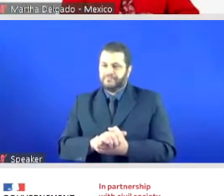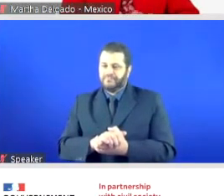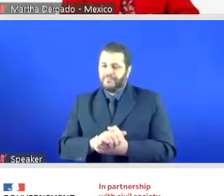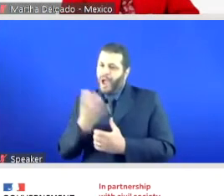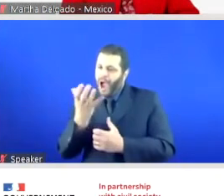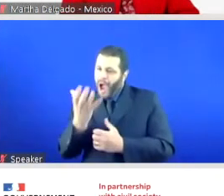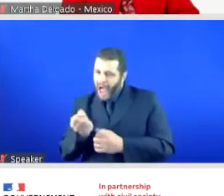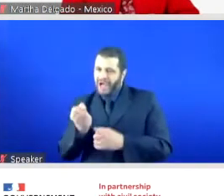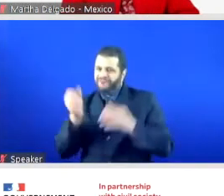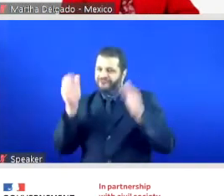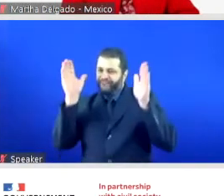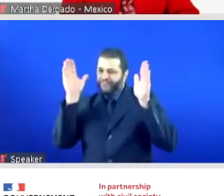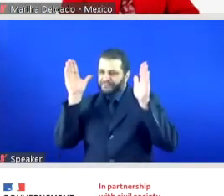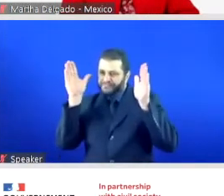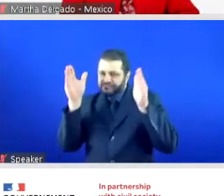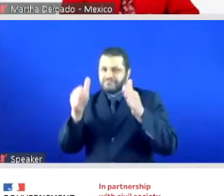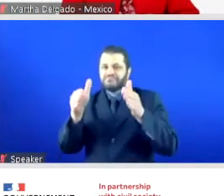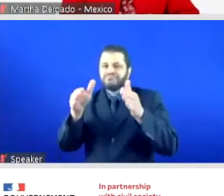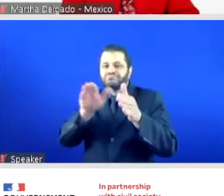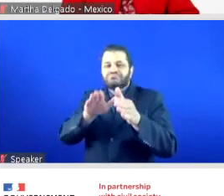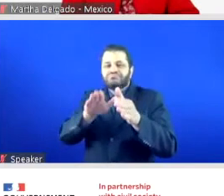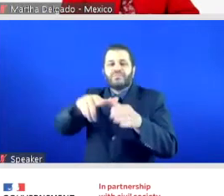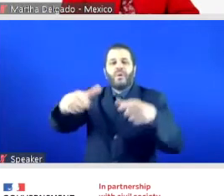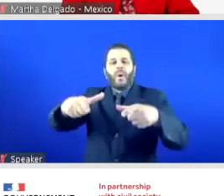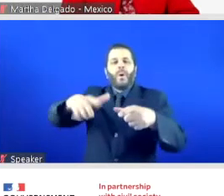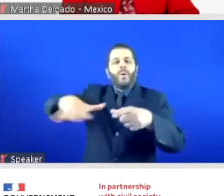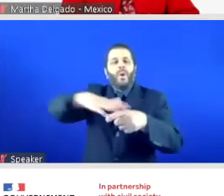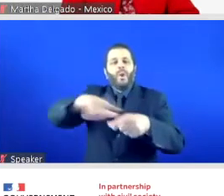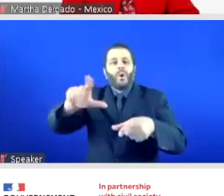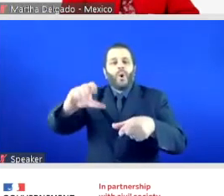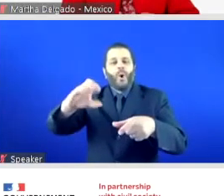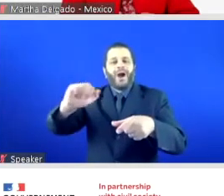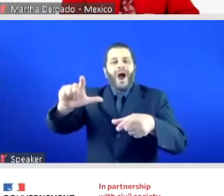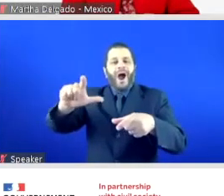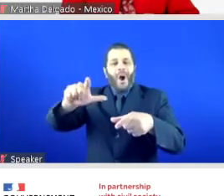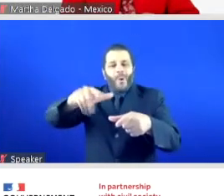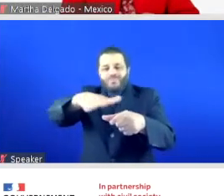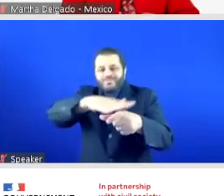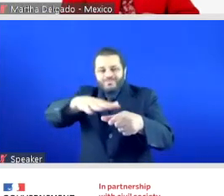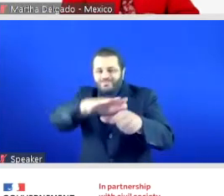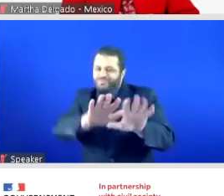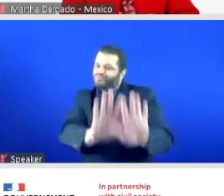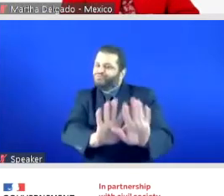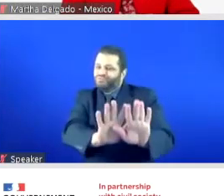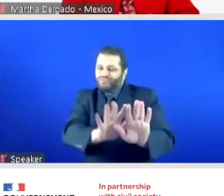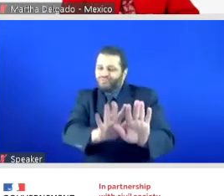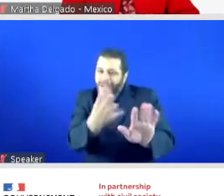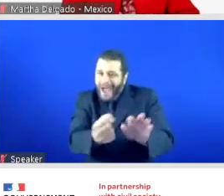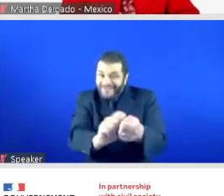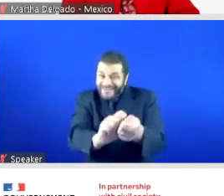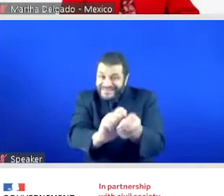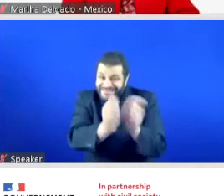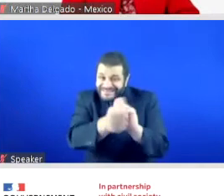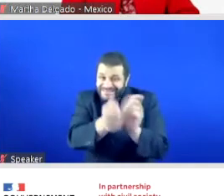actrices, elles ont beaucoup de connaissances et savoirs traditionnels qu'elles apprennent à partir de leur environnement. C'est valable